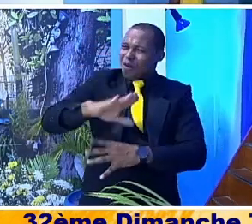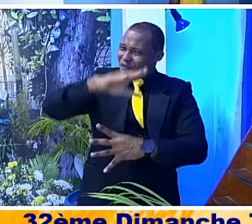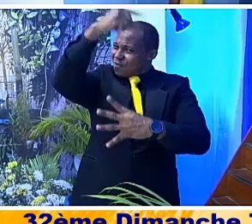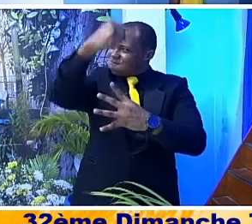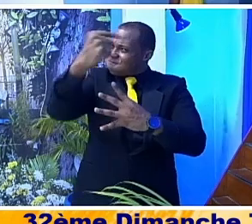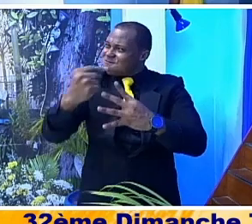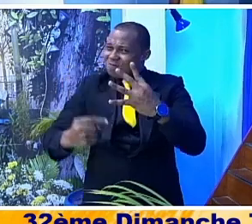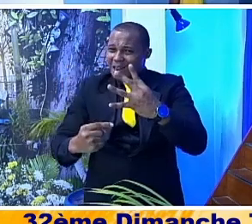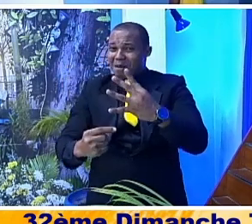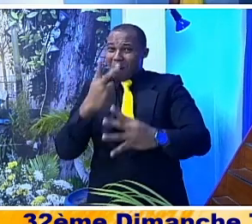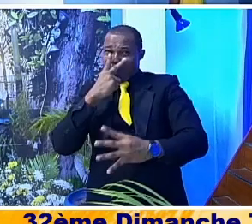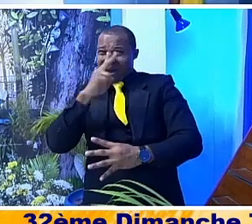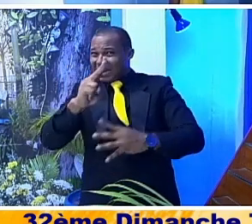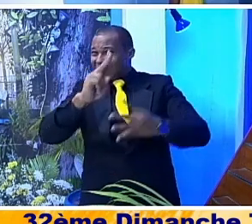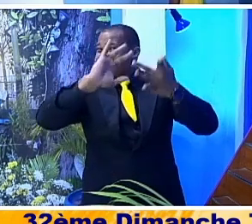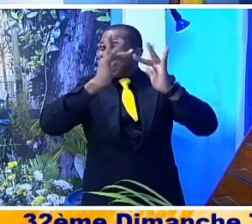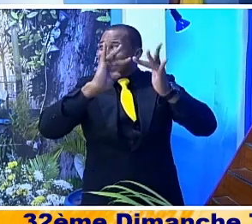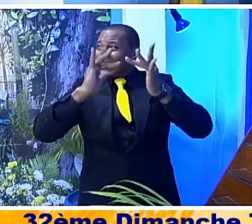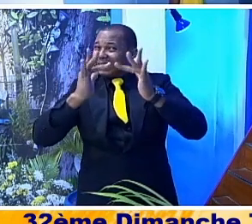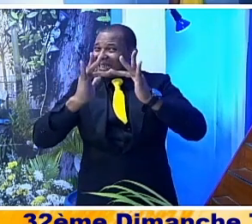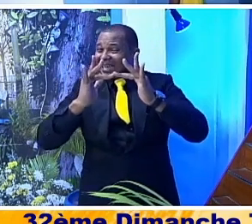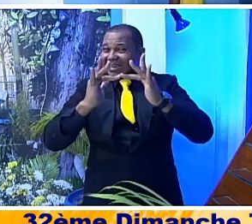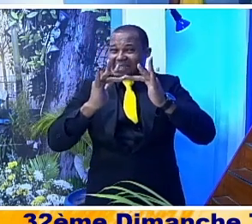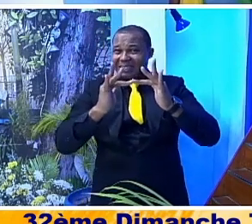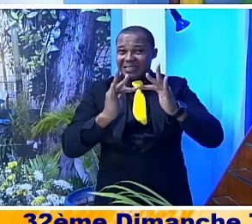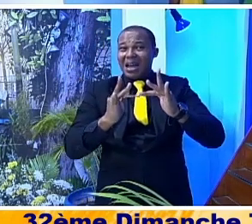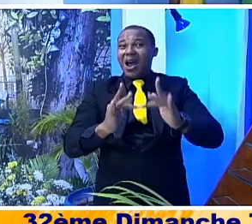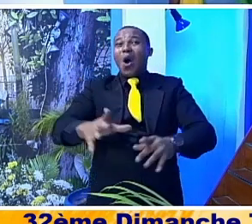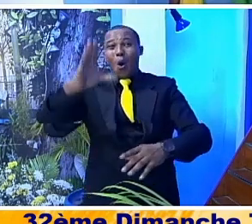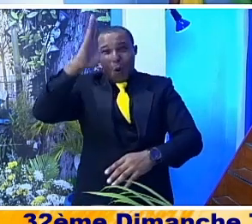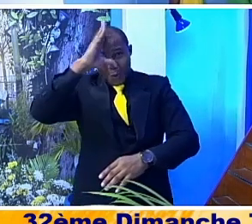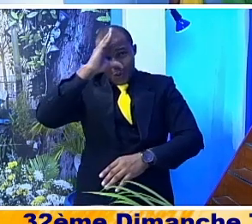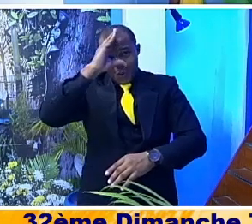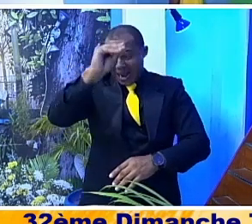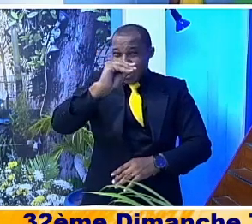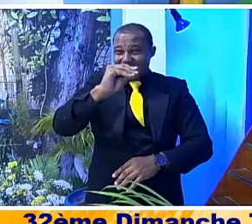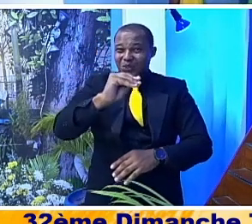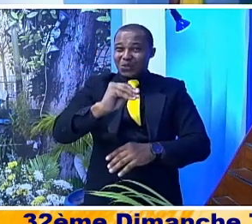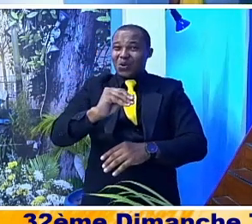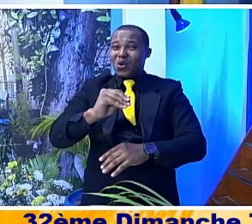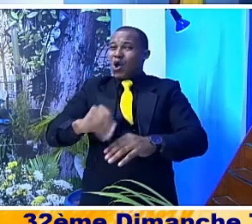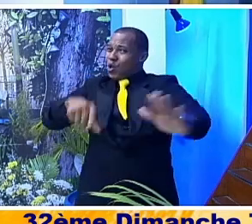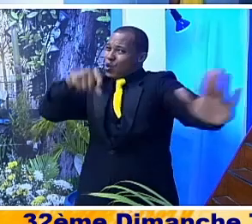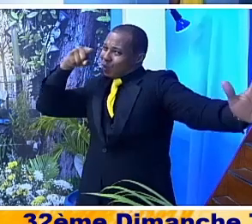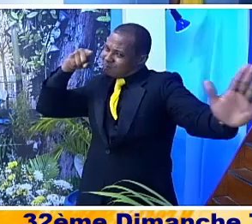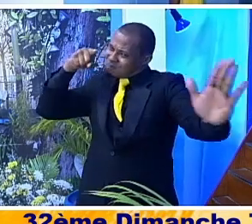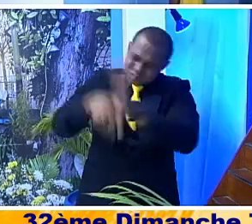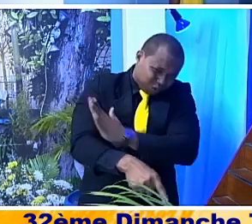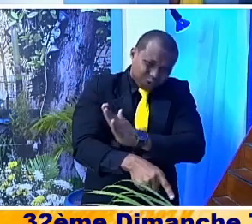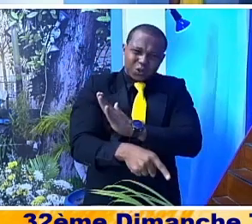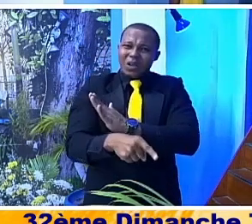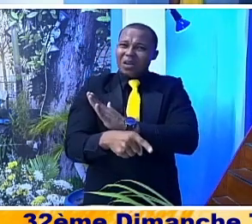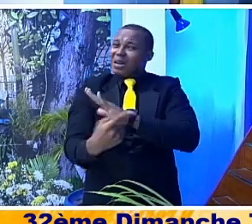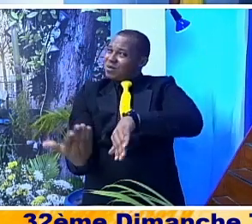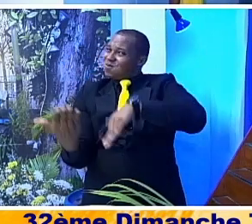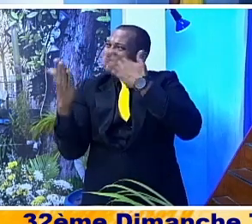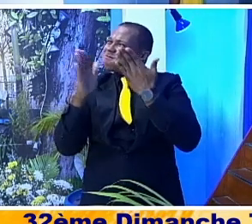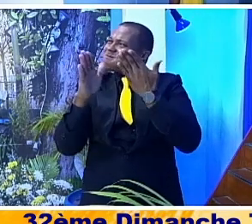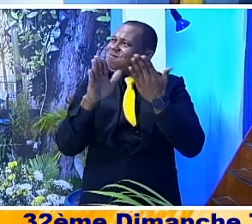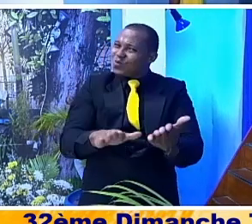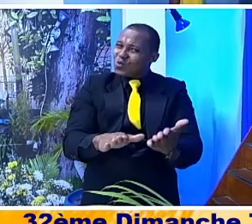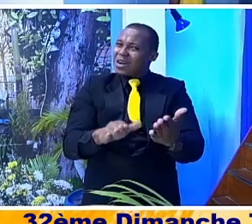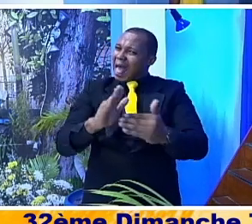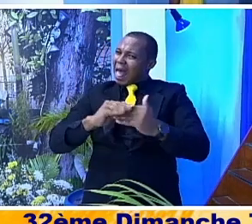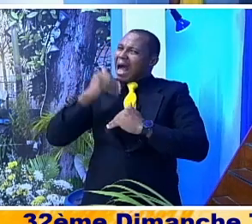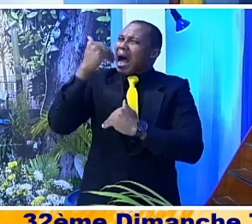montré sur internet, yon nèg, yo tout yon nèg, yo boulon nèg, gon nèg qui prend un couteau de coupe un petit morceau viande. Nan kon nèg